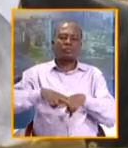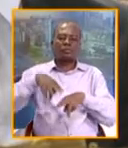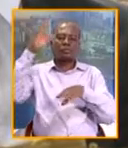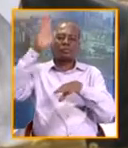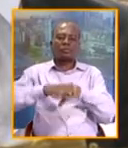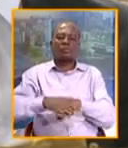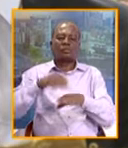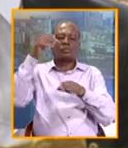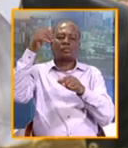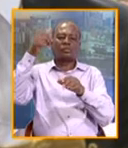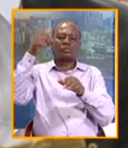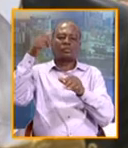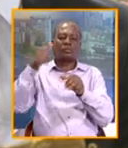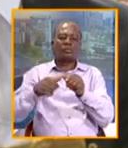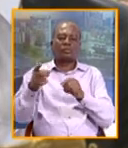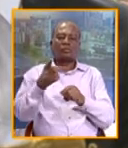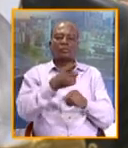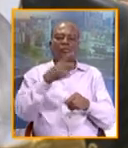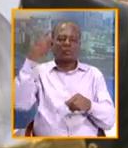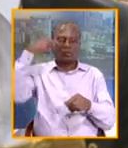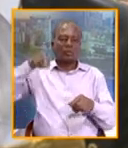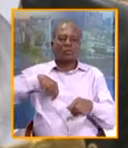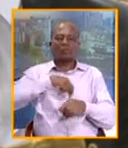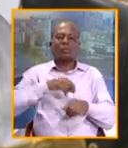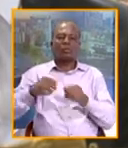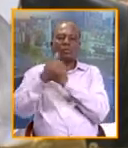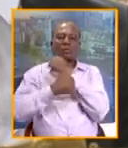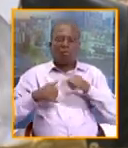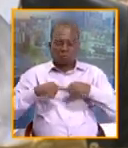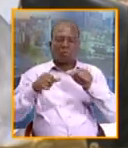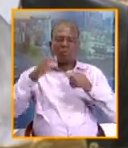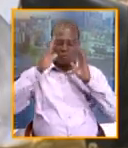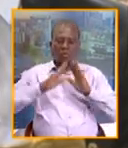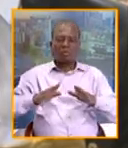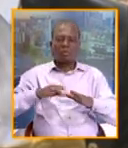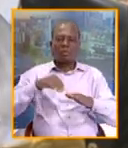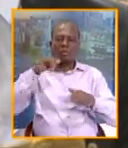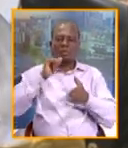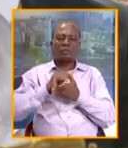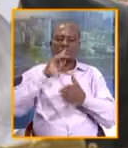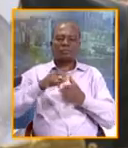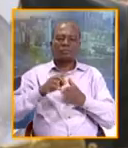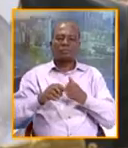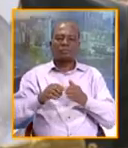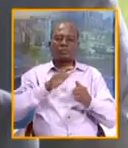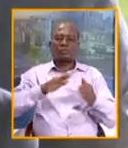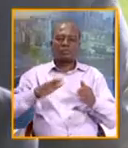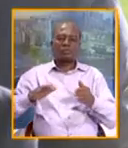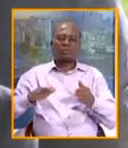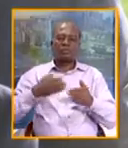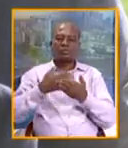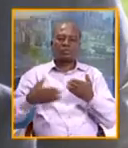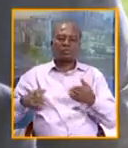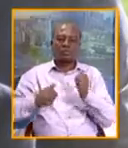chacune et chacun de vos pour que le pays continue de la paix je crains c'est la chose la plus importante